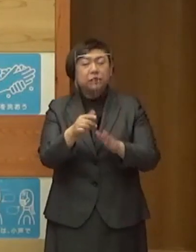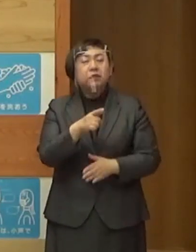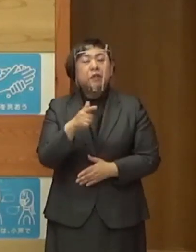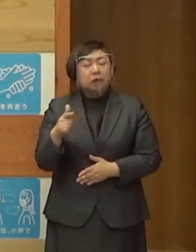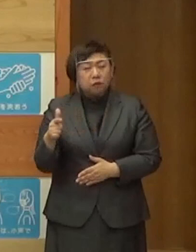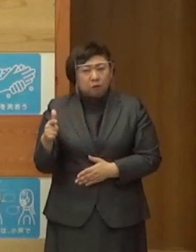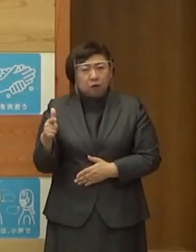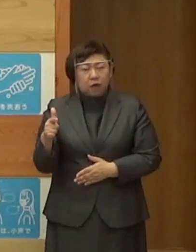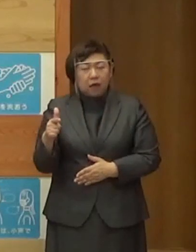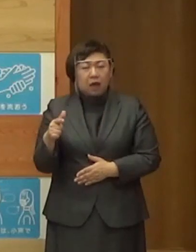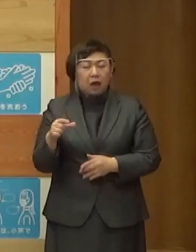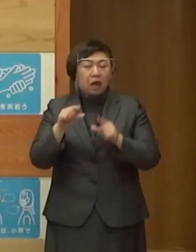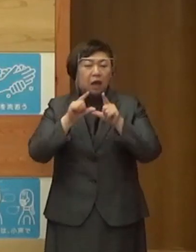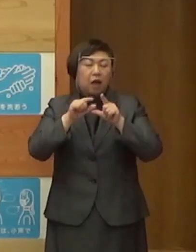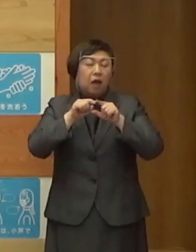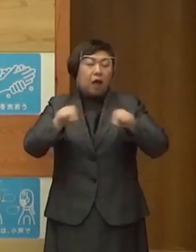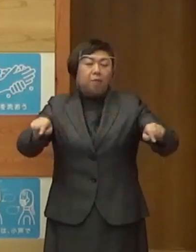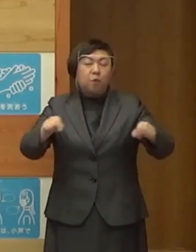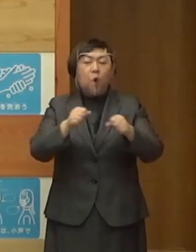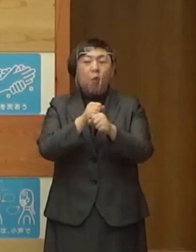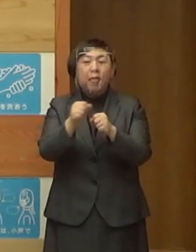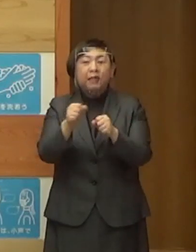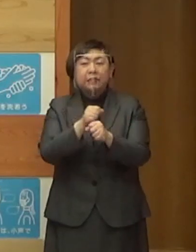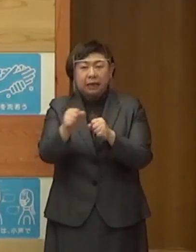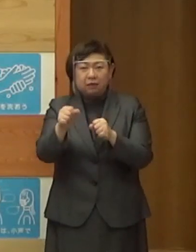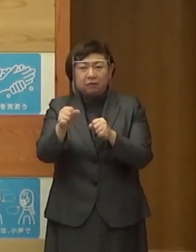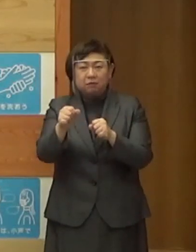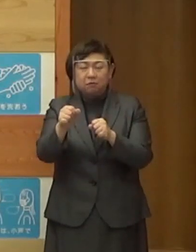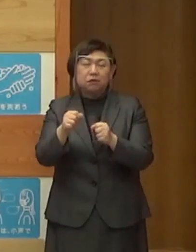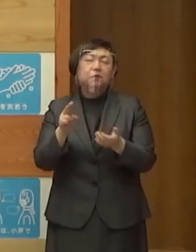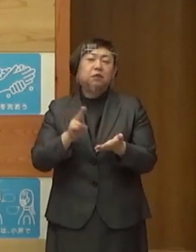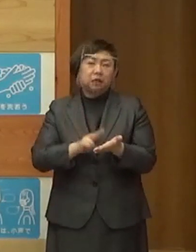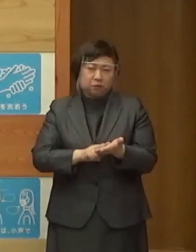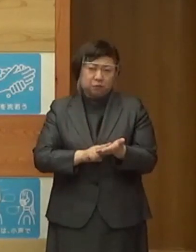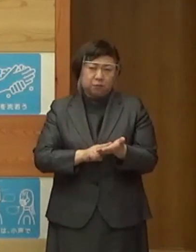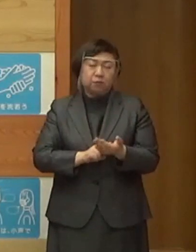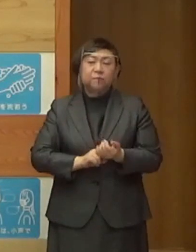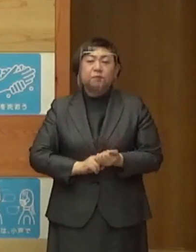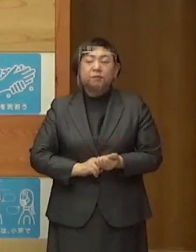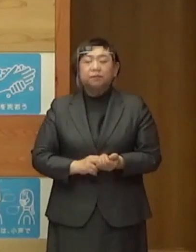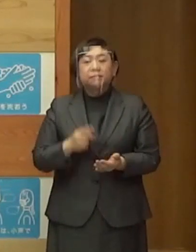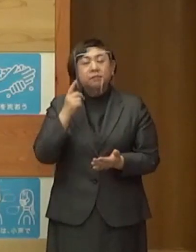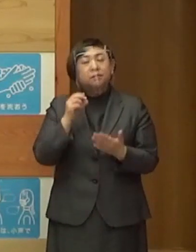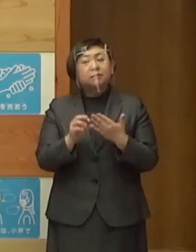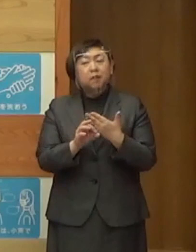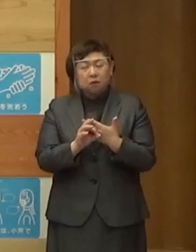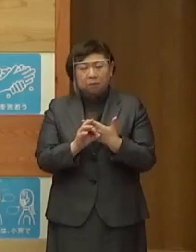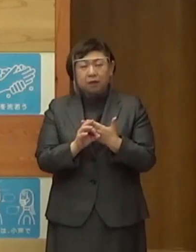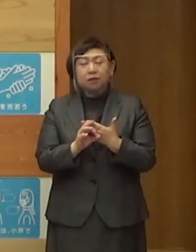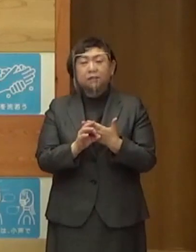ができないですよという形にもなるわけですけども、例えばこの